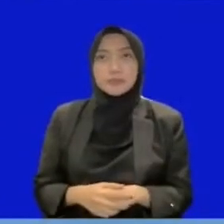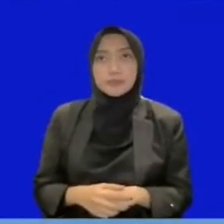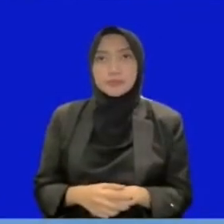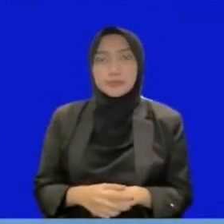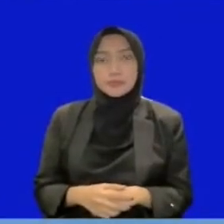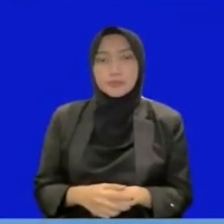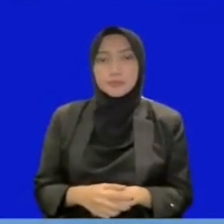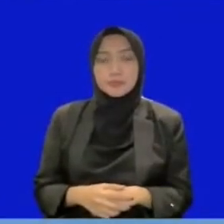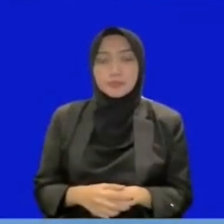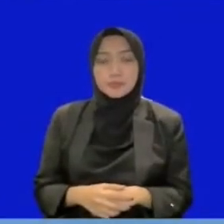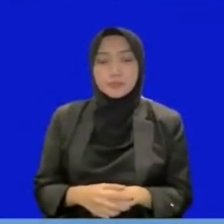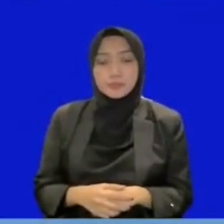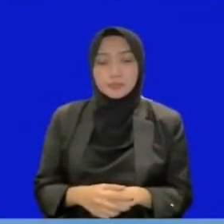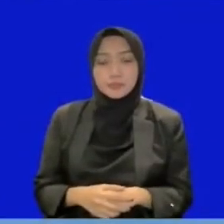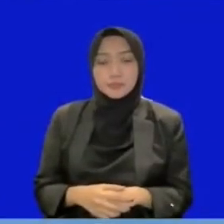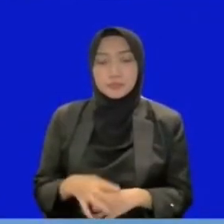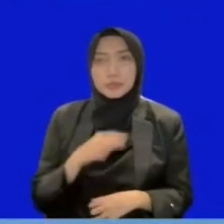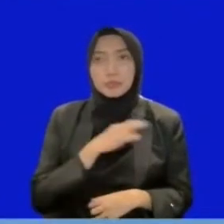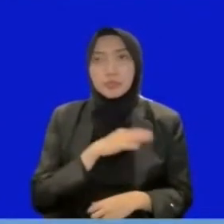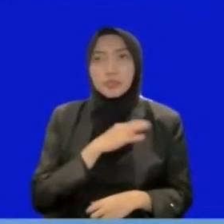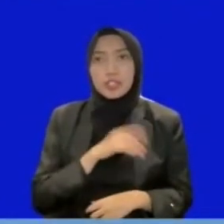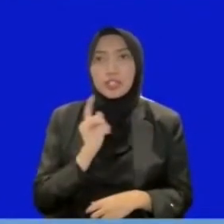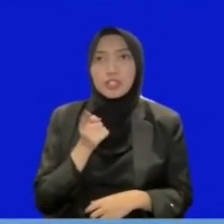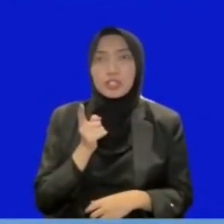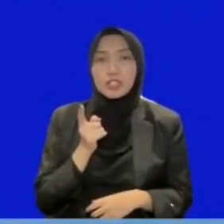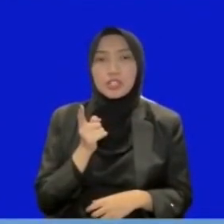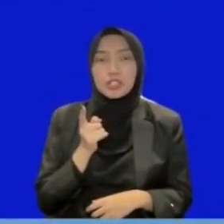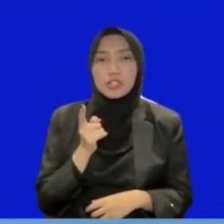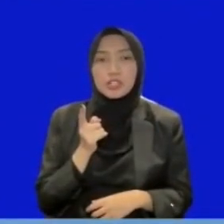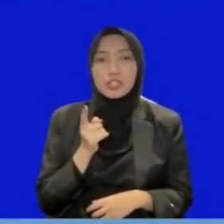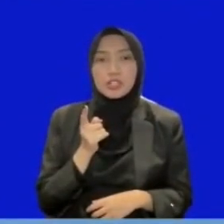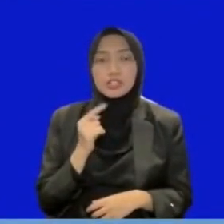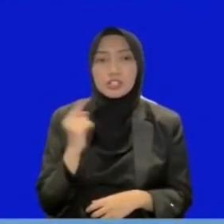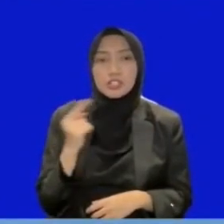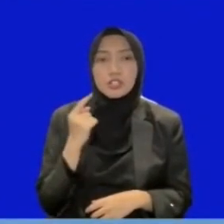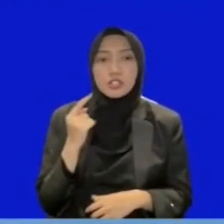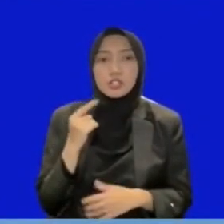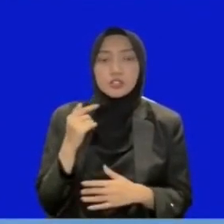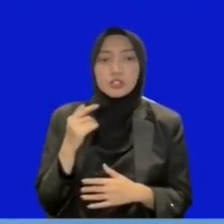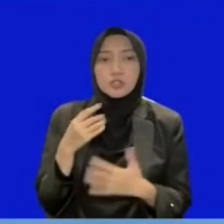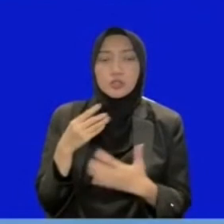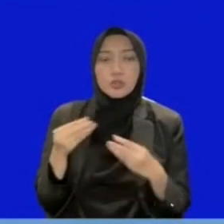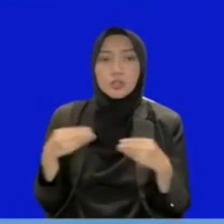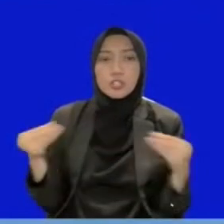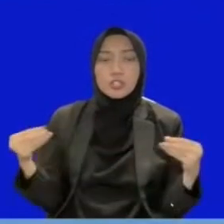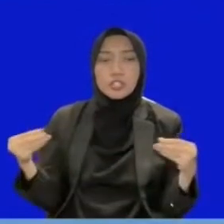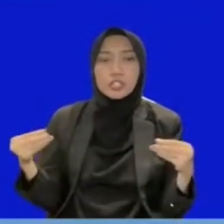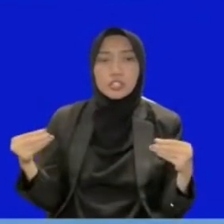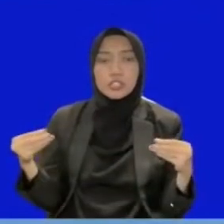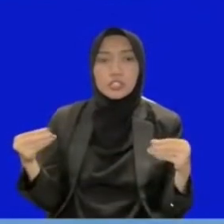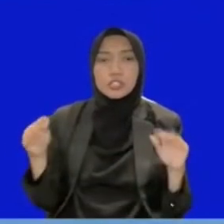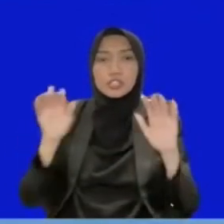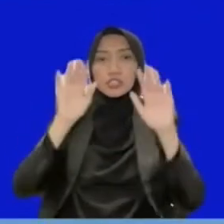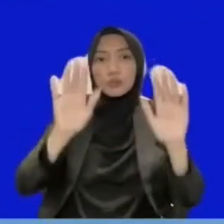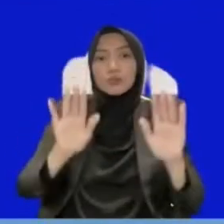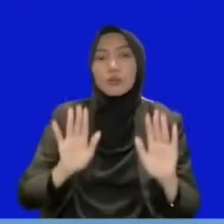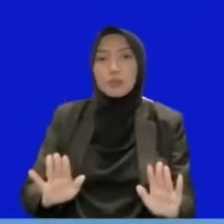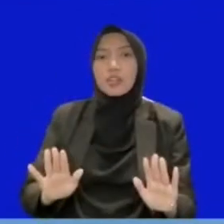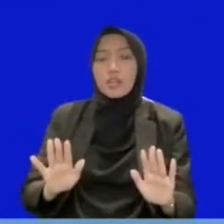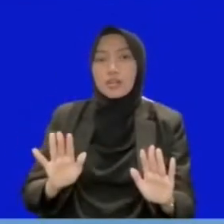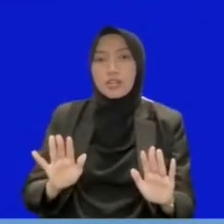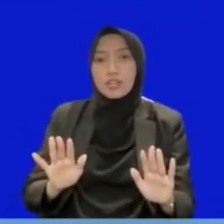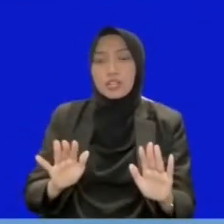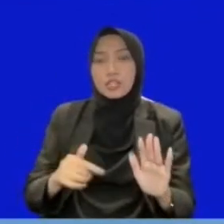Nah, ini di pemanfaatan kita juga selalu melakukan peningkatan kualitas untuk ruang pamer gitu ya,